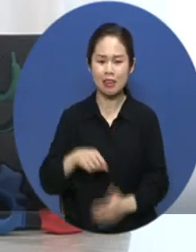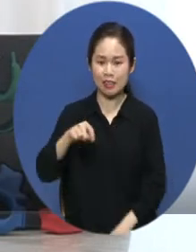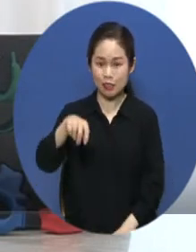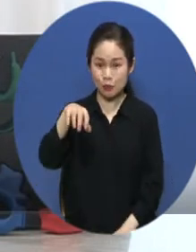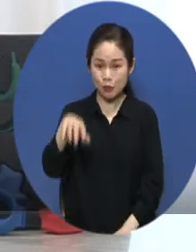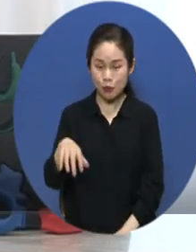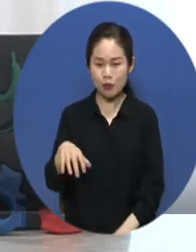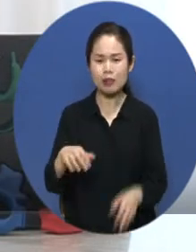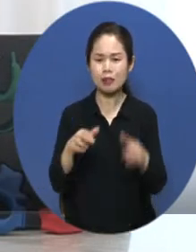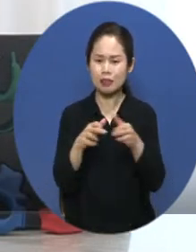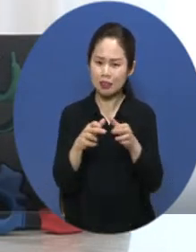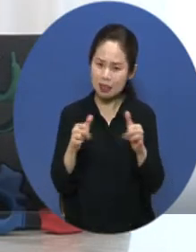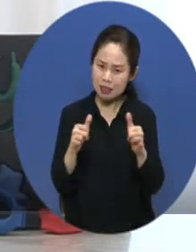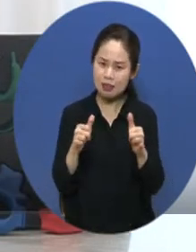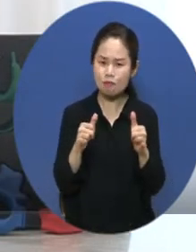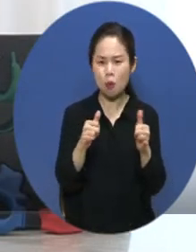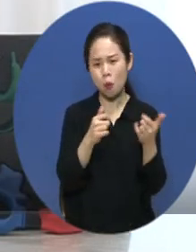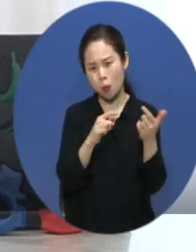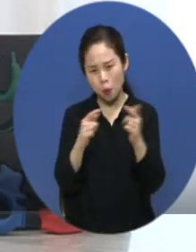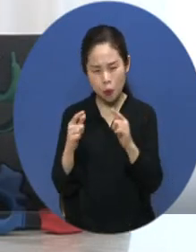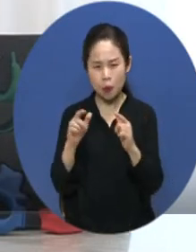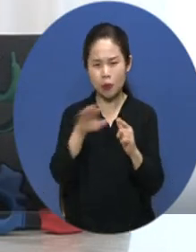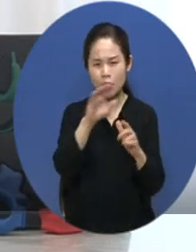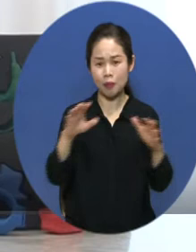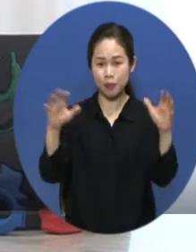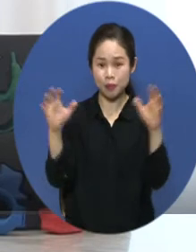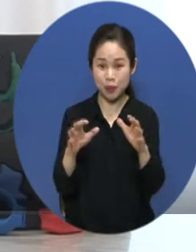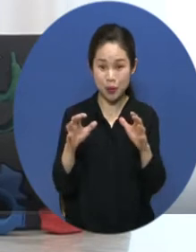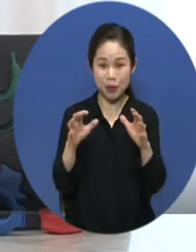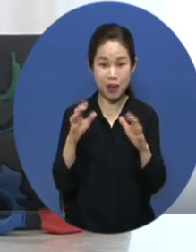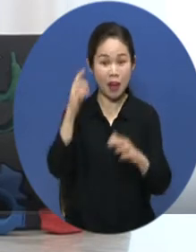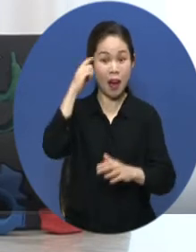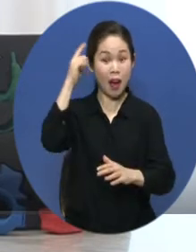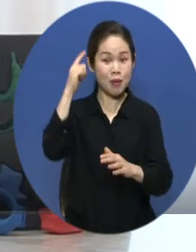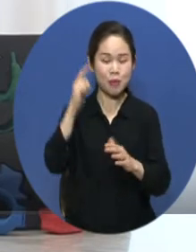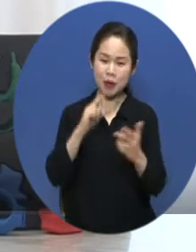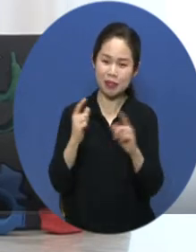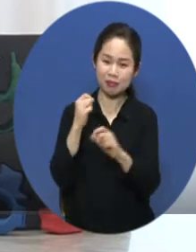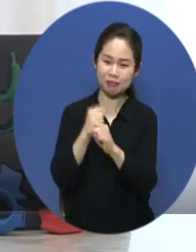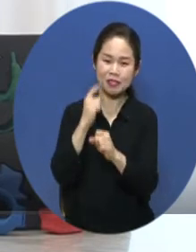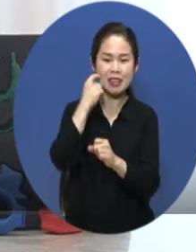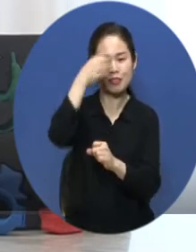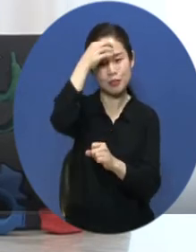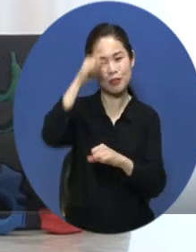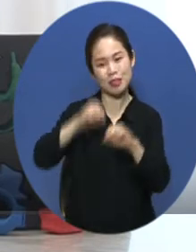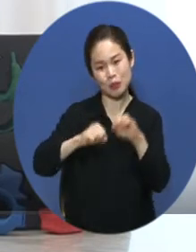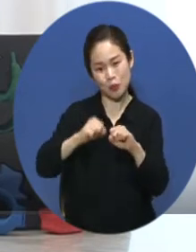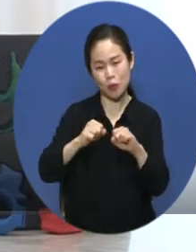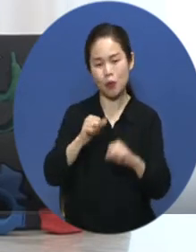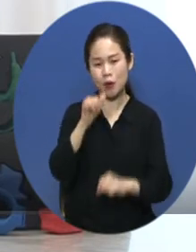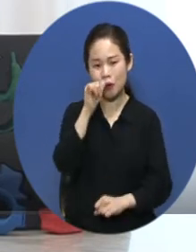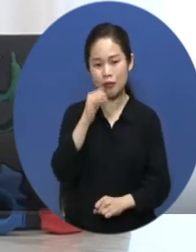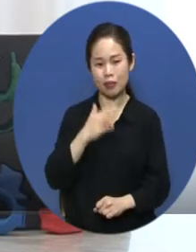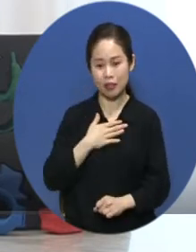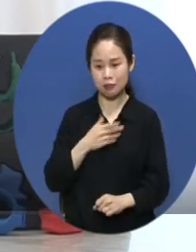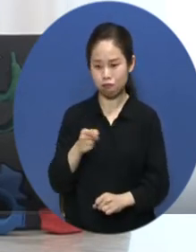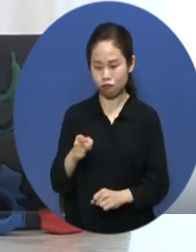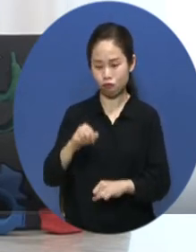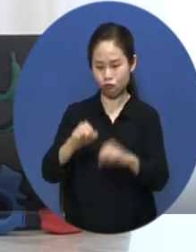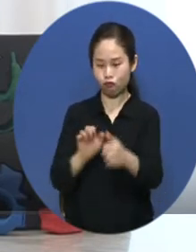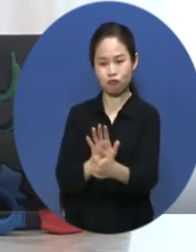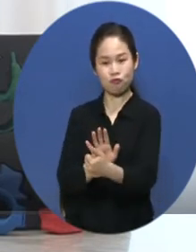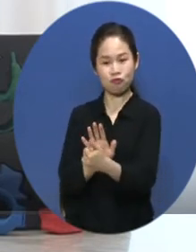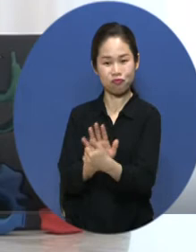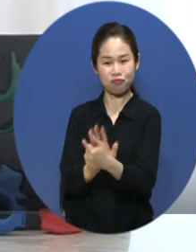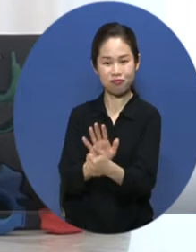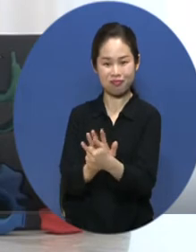장애를 가지신 분들이 자신의 창작 활동을 하는 곳이었고, 저는 거기서 그분들의 창작 활동을 돕는